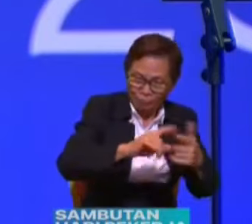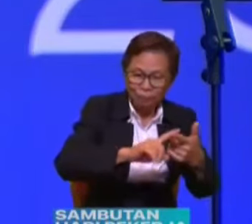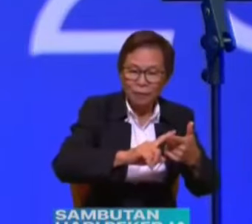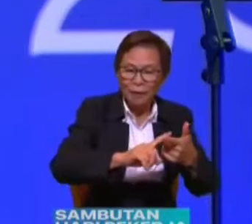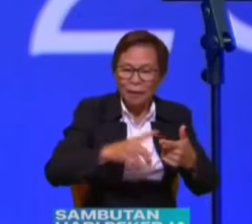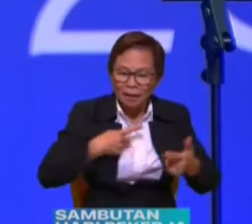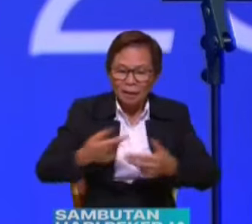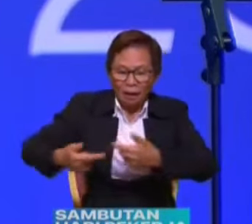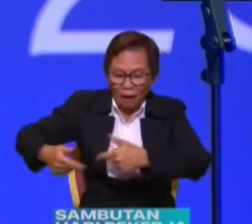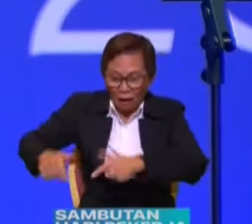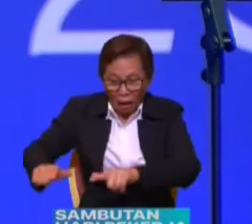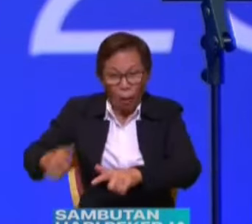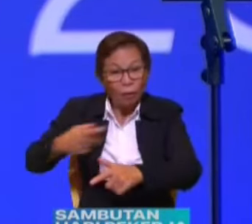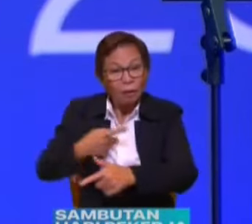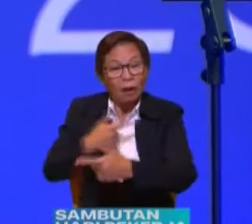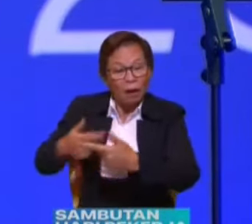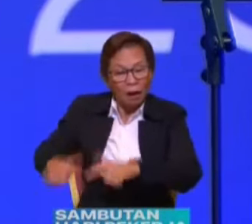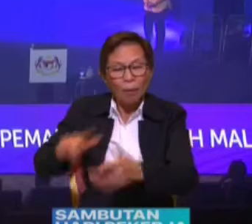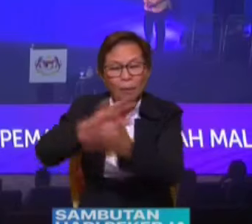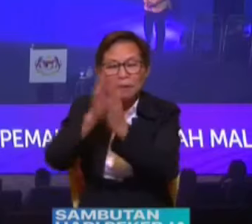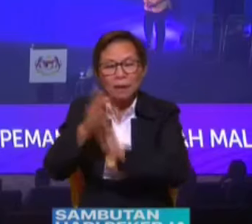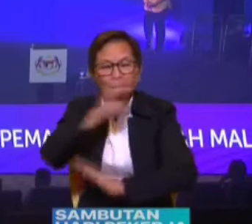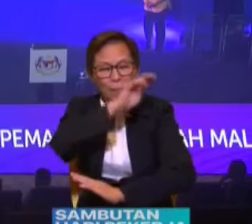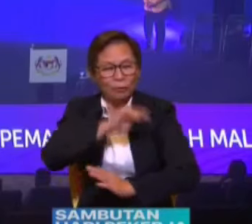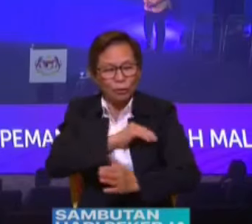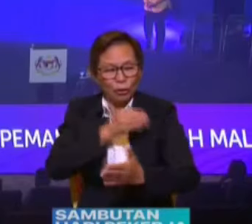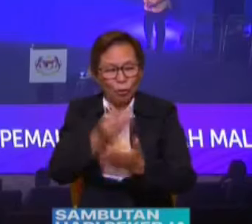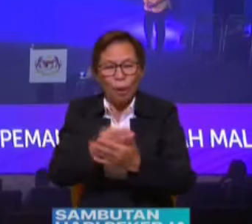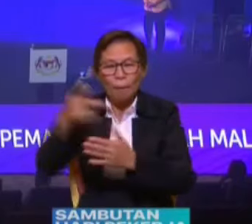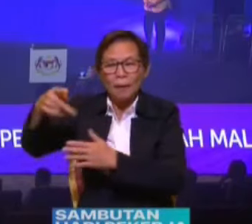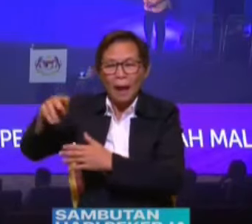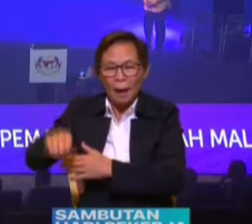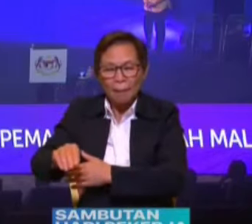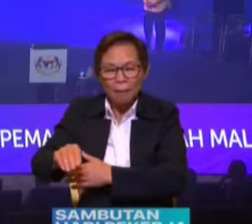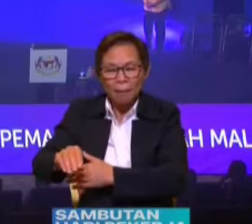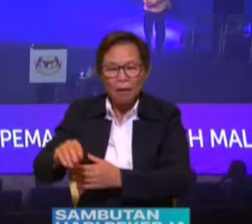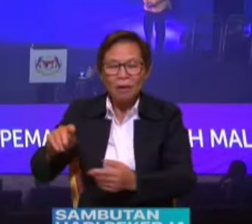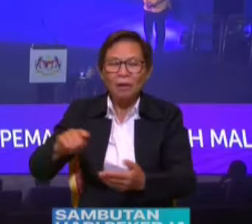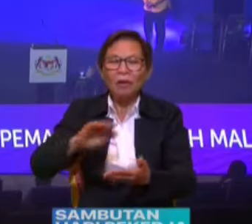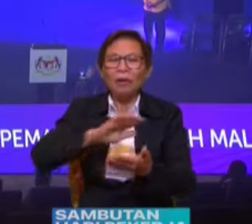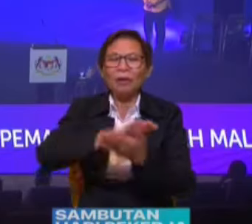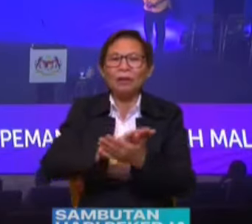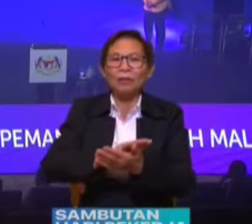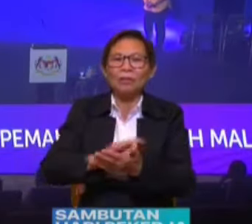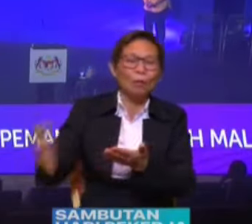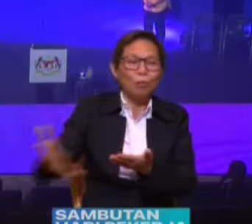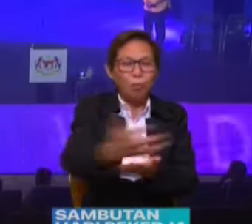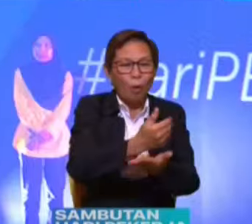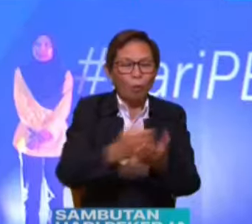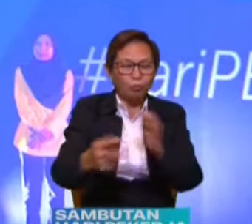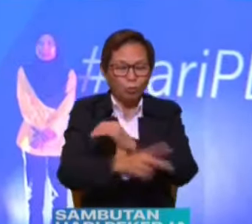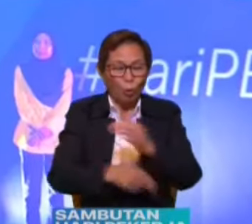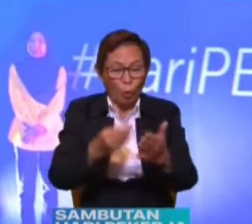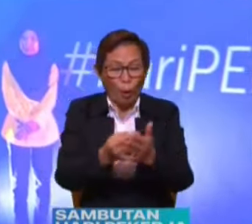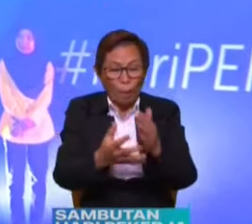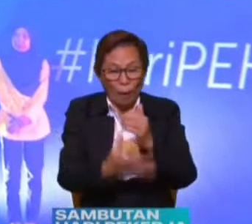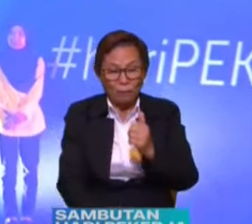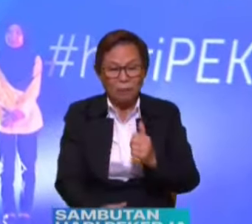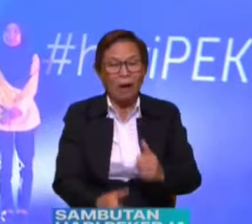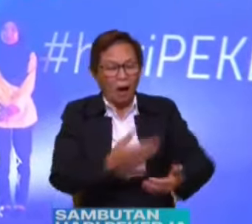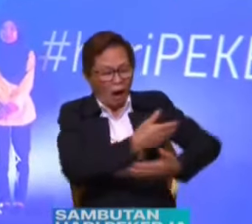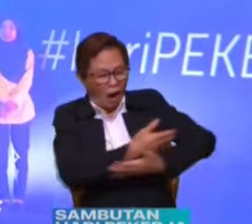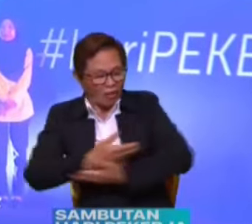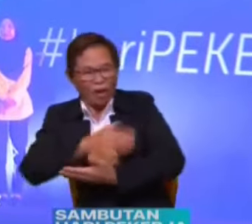nak izinkan bila jadi menteri kewangan, perdana menteri, dia pubah kekayaan sebanyak mungkin, anak-anaknya bilioner